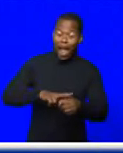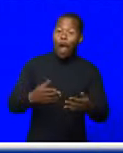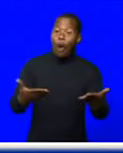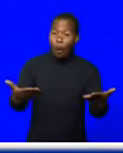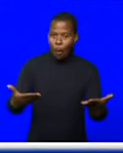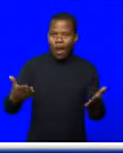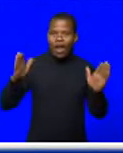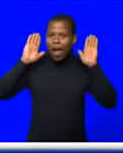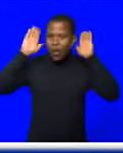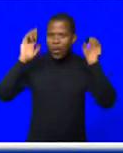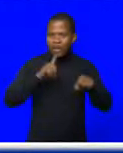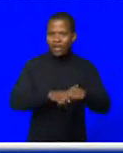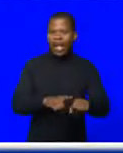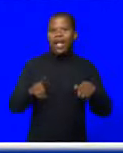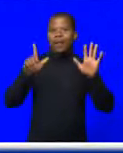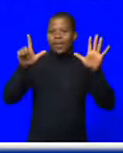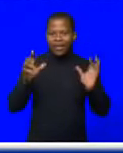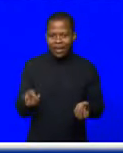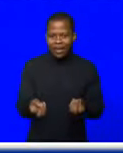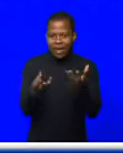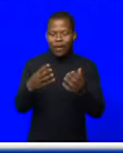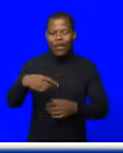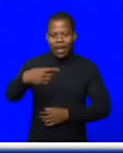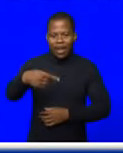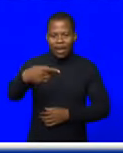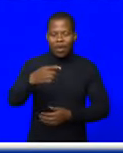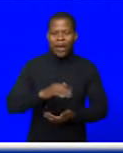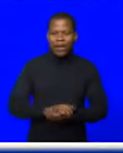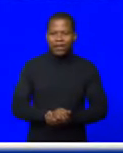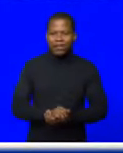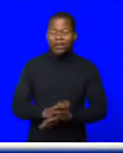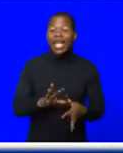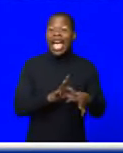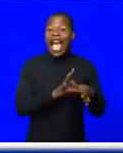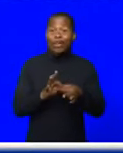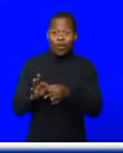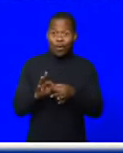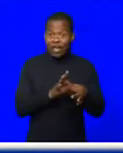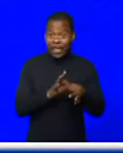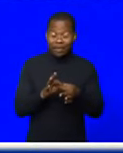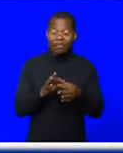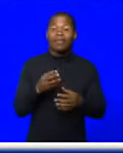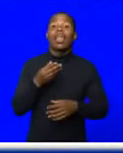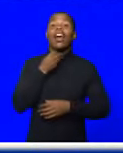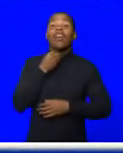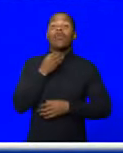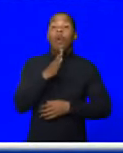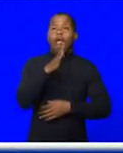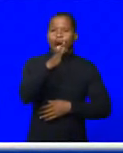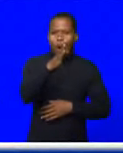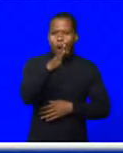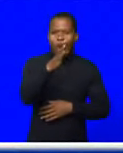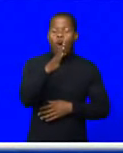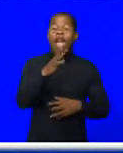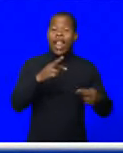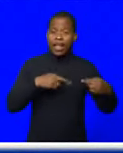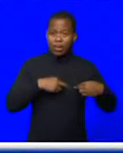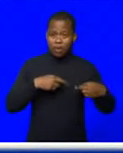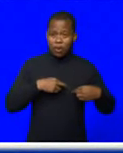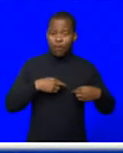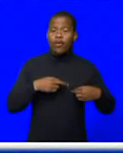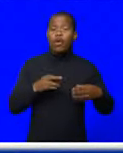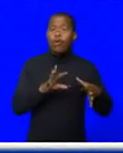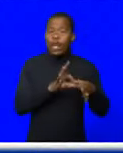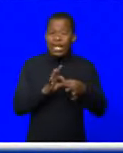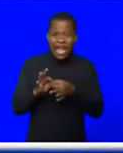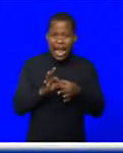Mugele ngwanelo muhle siqhubeka nato Tindzaba. Inhlangano yedvokolwako Fair Trade Farmers Association loku inhlangano lesambulelo setinhlangano